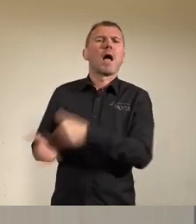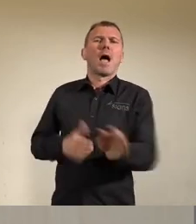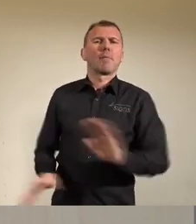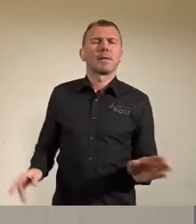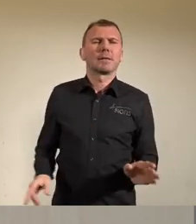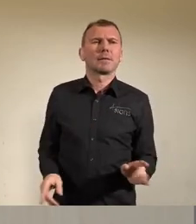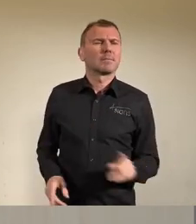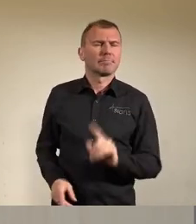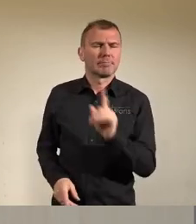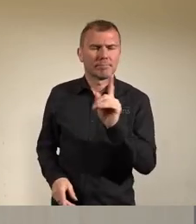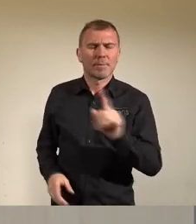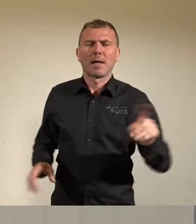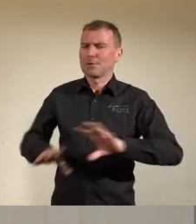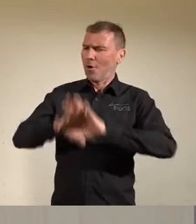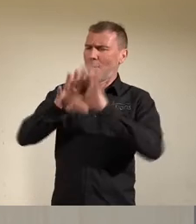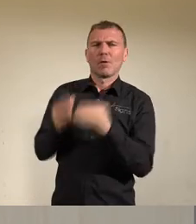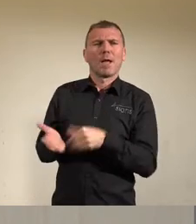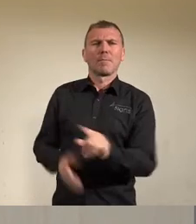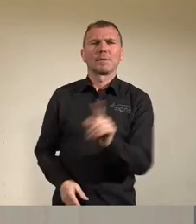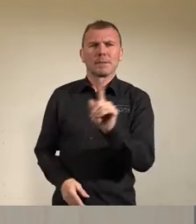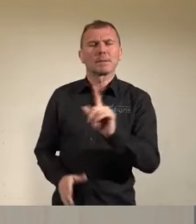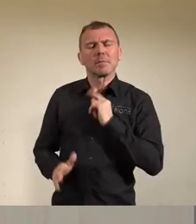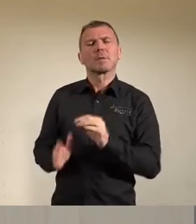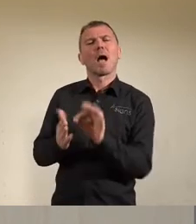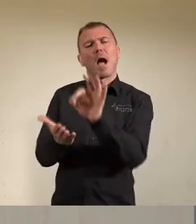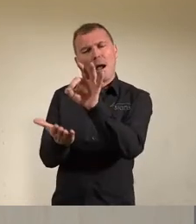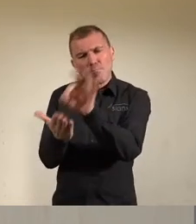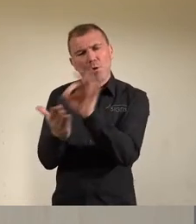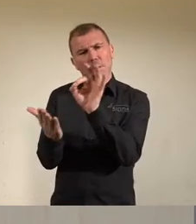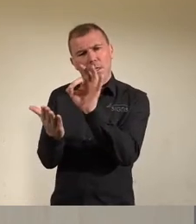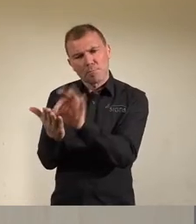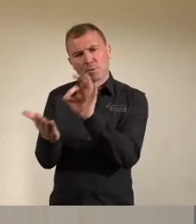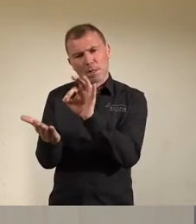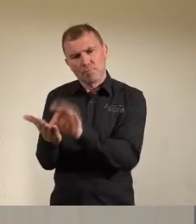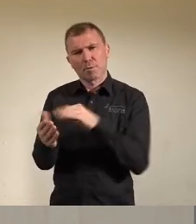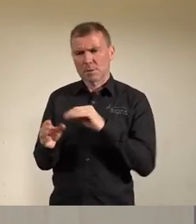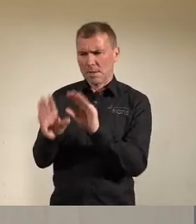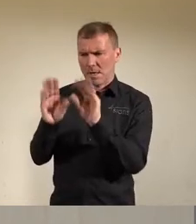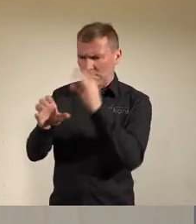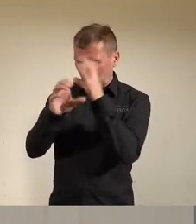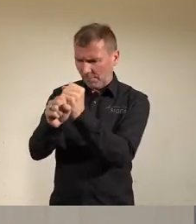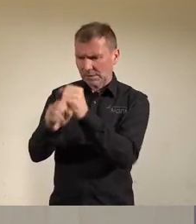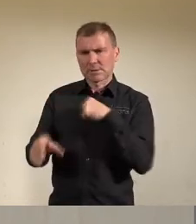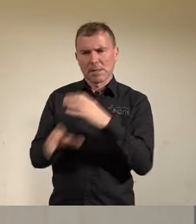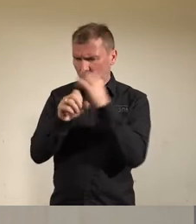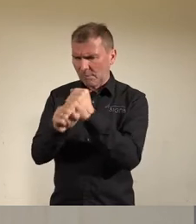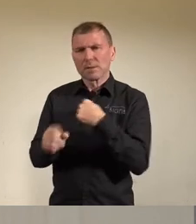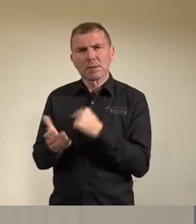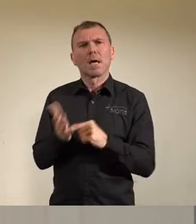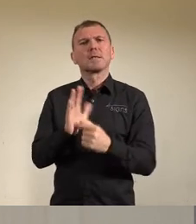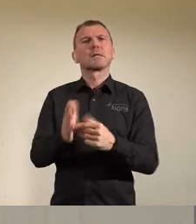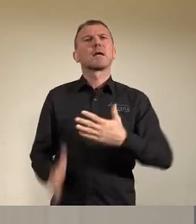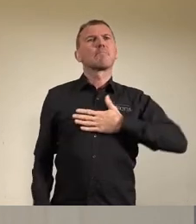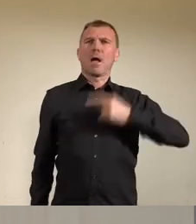ablehnt, dass man das nicht alles komplett ablehnt, sondern dass man sich zumindest punktweise damit beschäftigt und dass man zeigt, wozu man